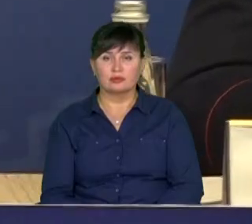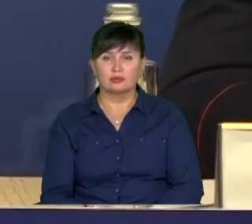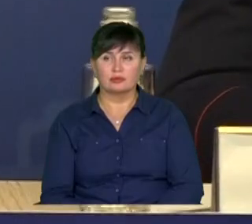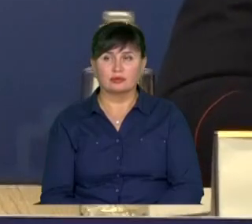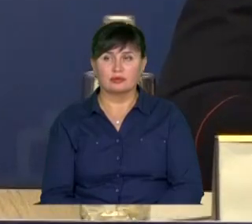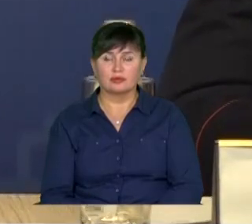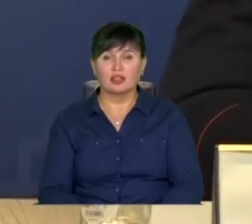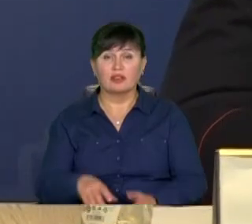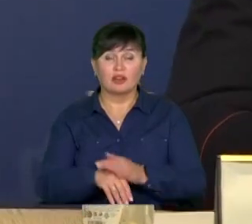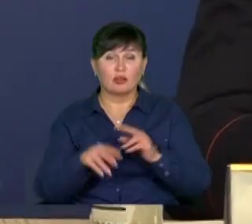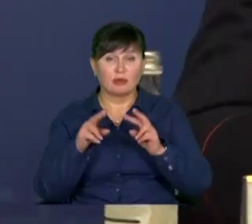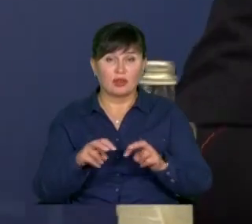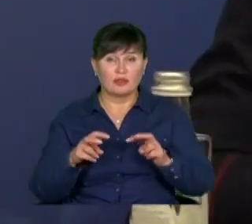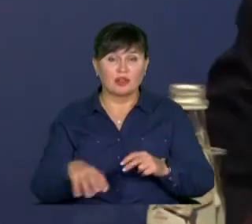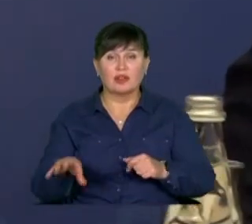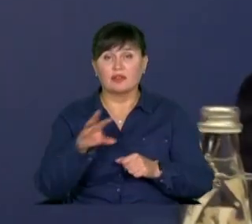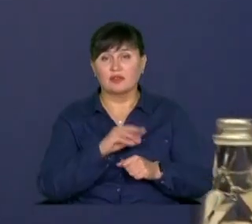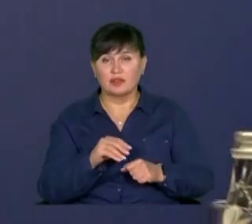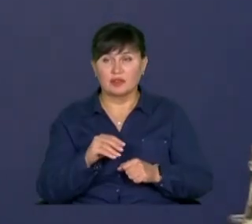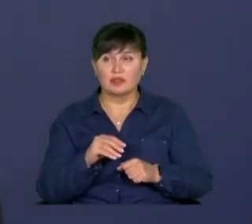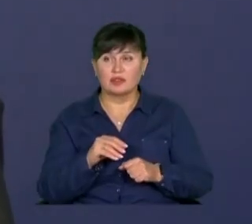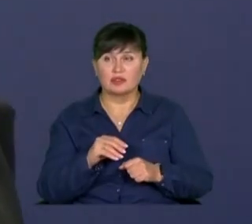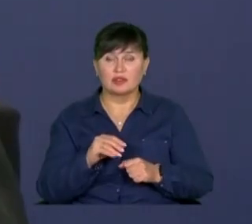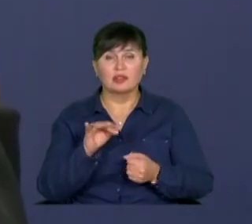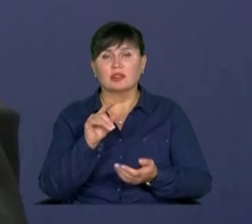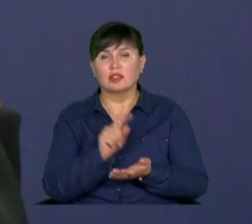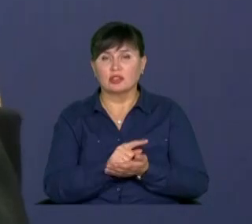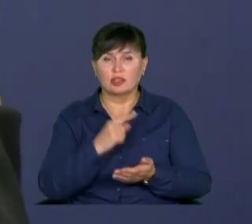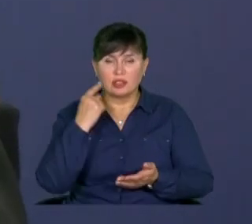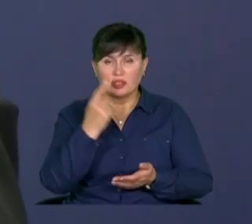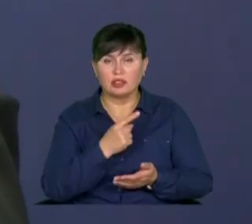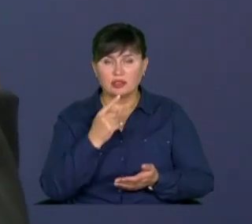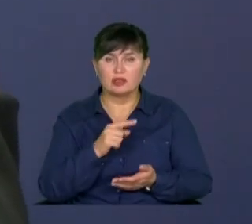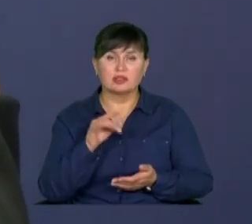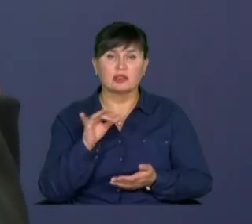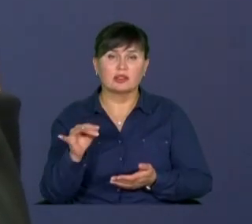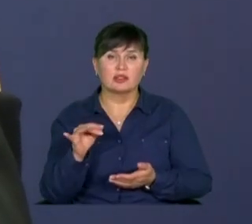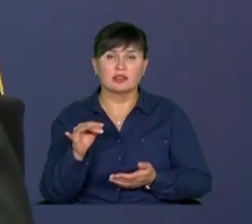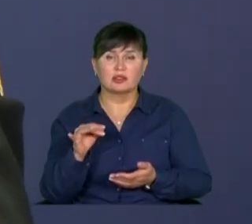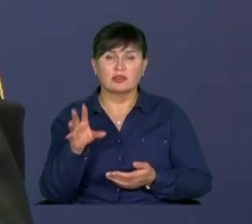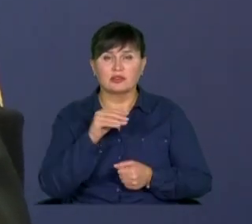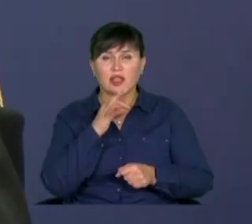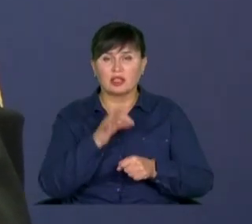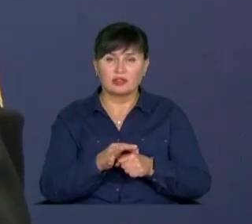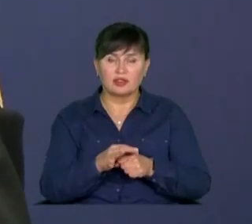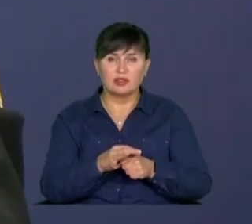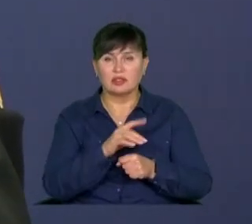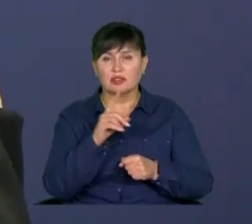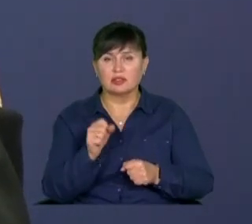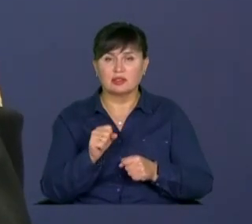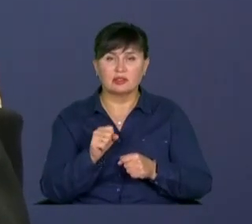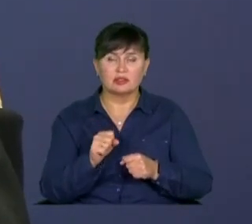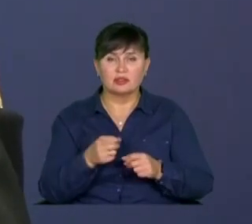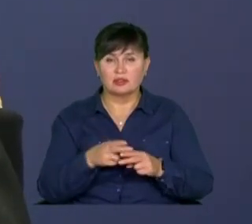В рамках проверки все и должностные лица, и все ответственные за